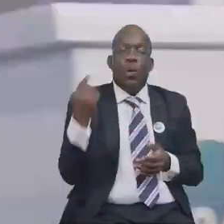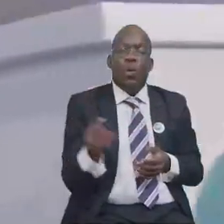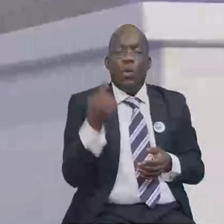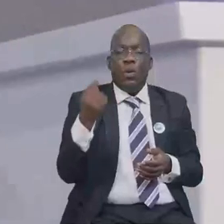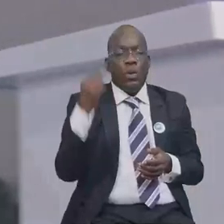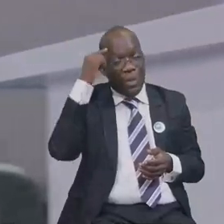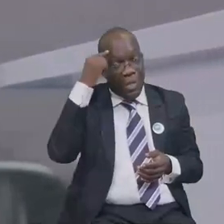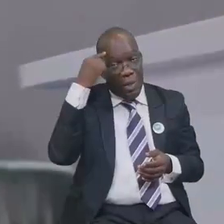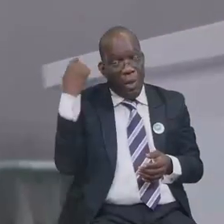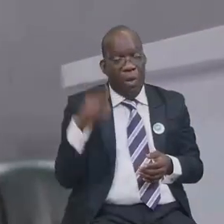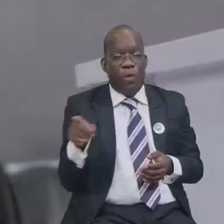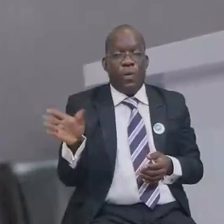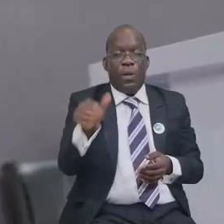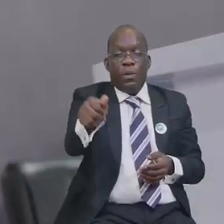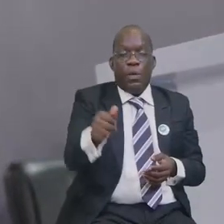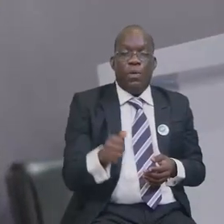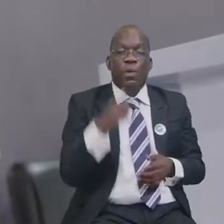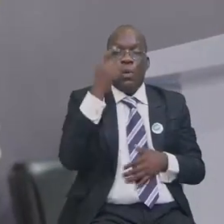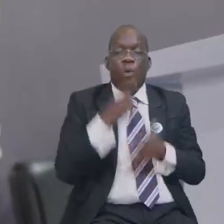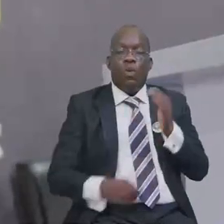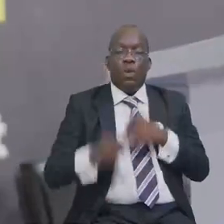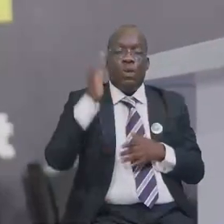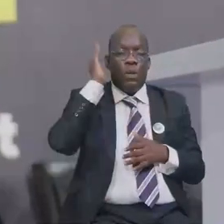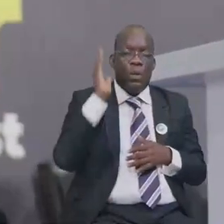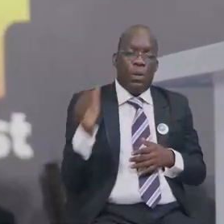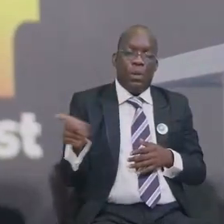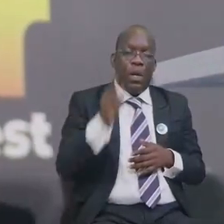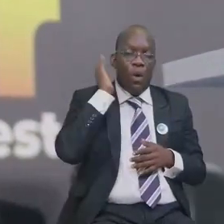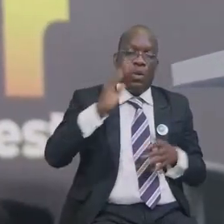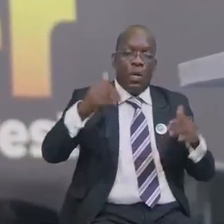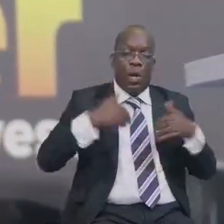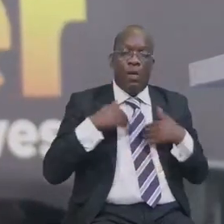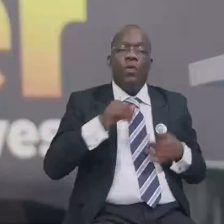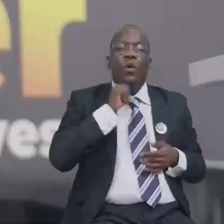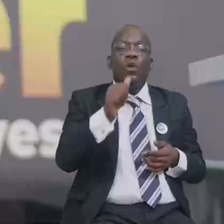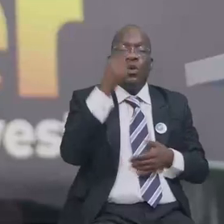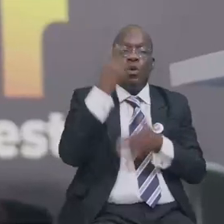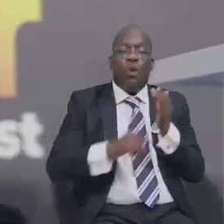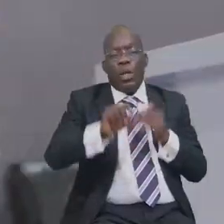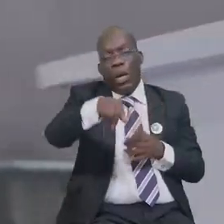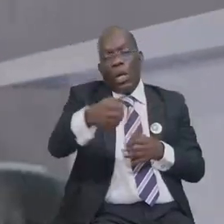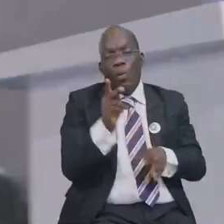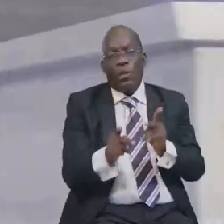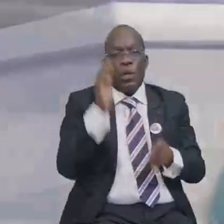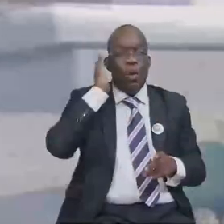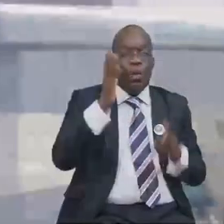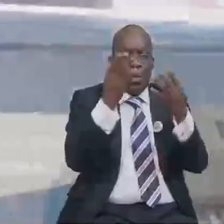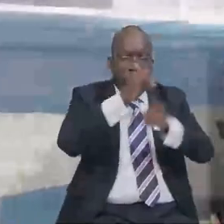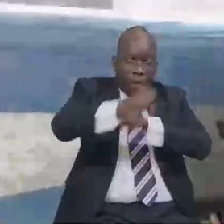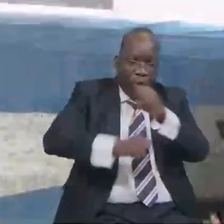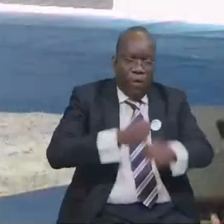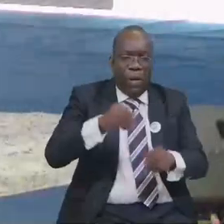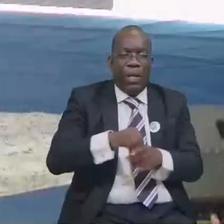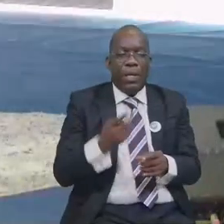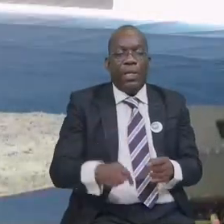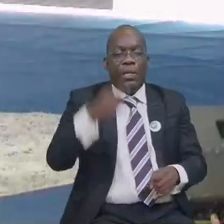chose, ils pensent, c'est à eux-mêmes. Ce qu'ils auront. Pas ce que l'autre personne va subir. Dans les derniers temps,